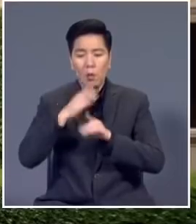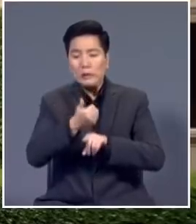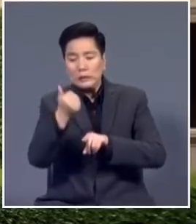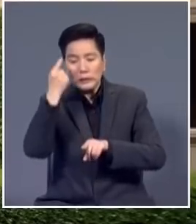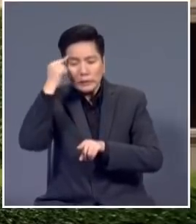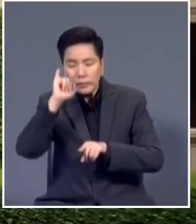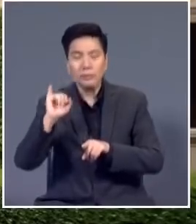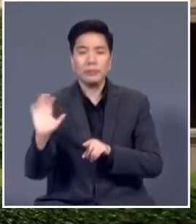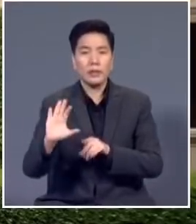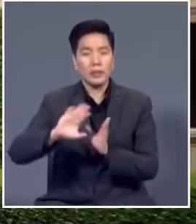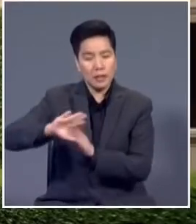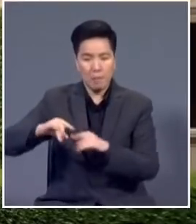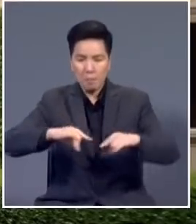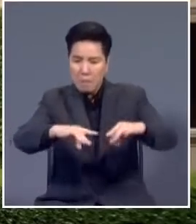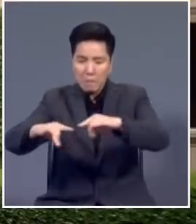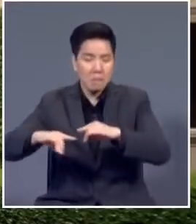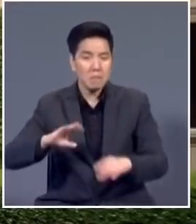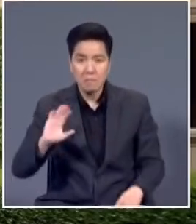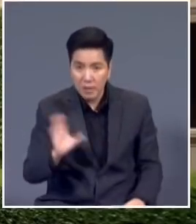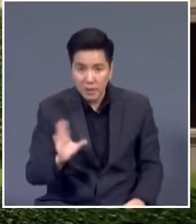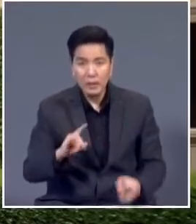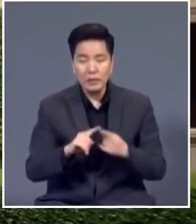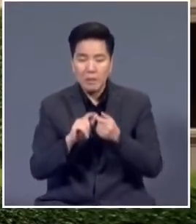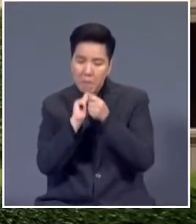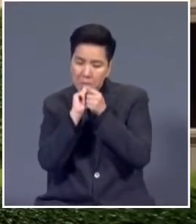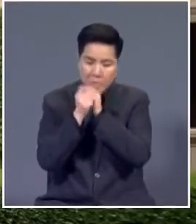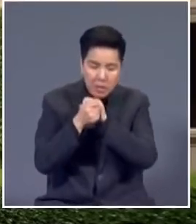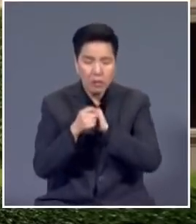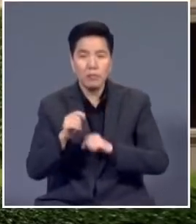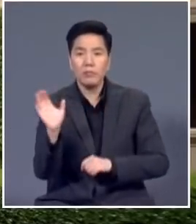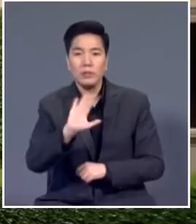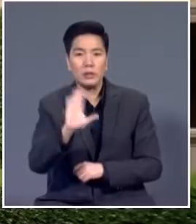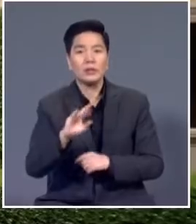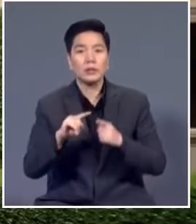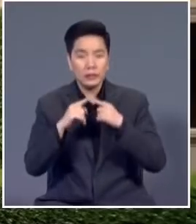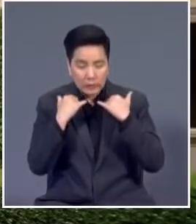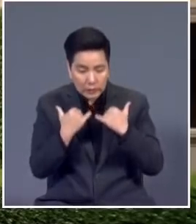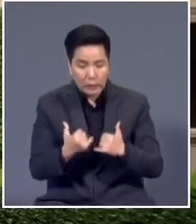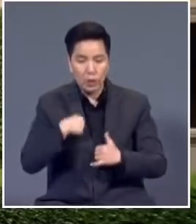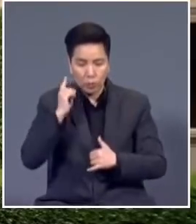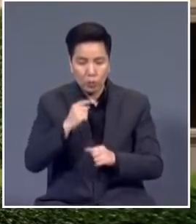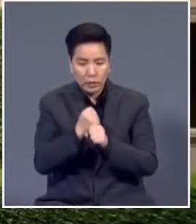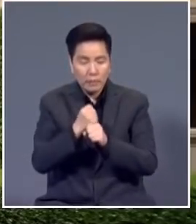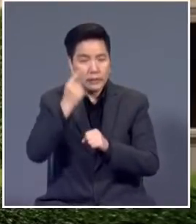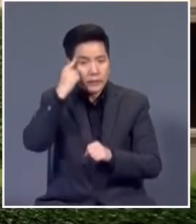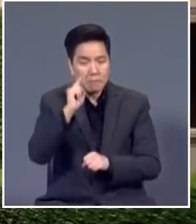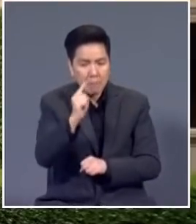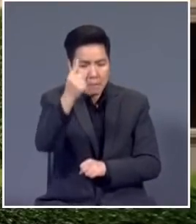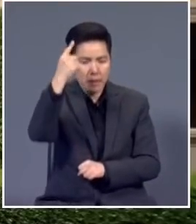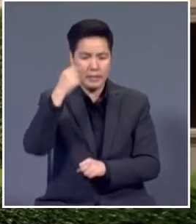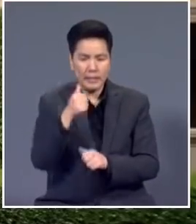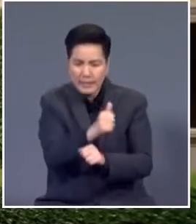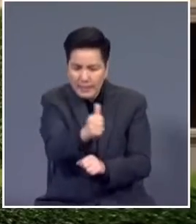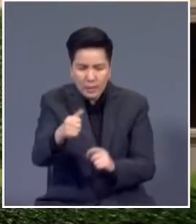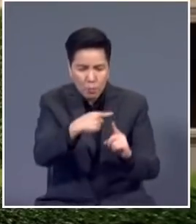นะครับขอให้เกิดความขัดแย้งนะครับเบียดเบือนต่างๆเหล่านี้ยังมีอยู่นะครับเพราะฉะนั้นเราต้องสร้างสรรค์ไทยนิยมในสิ่งดีๆให้มากยิ่